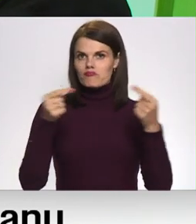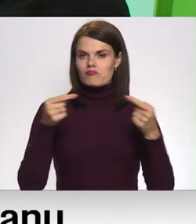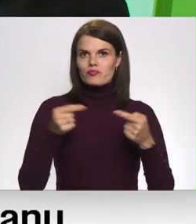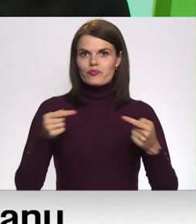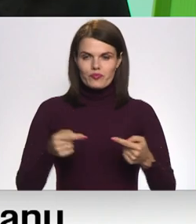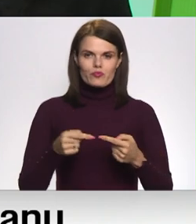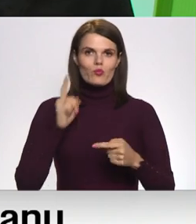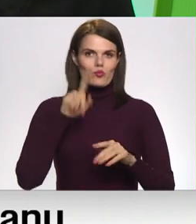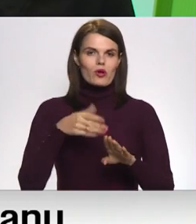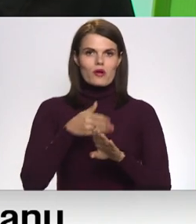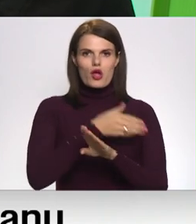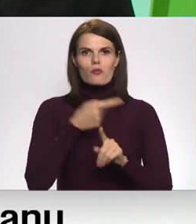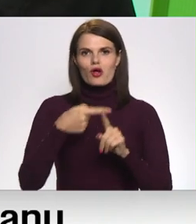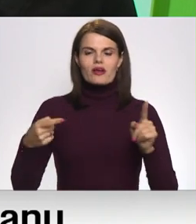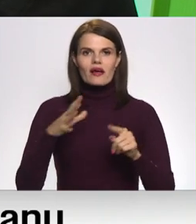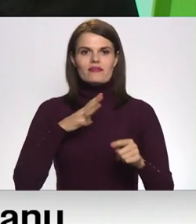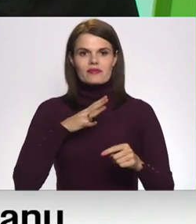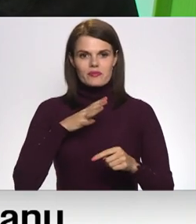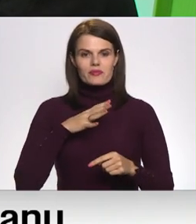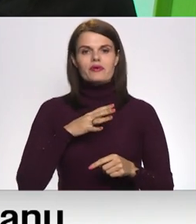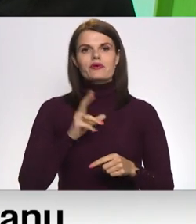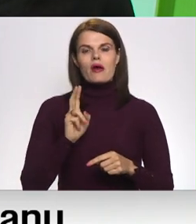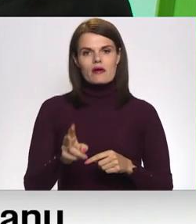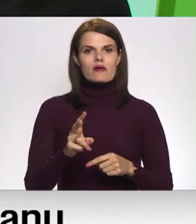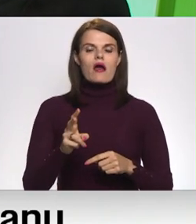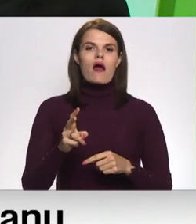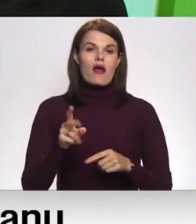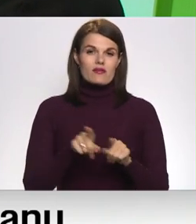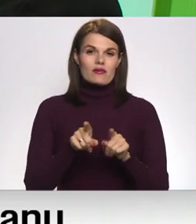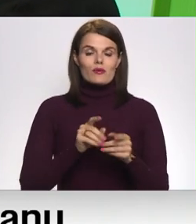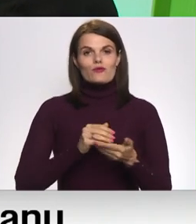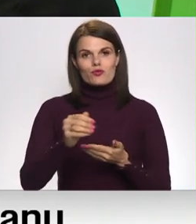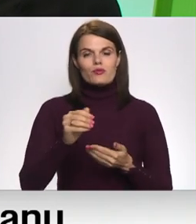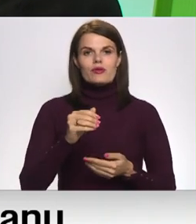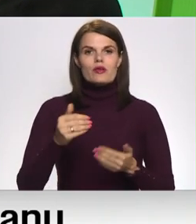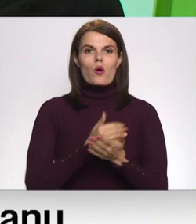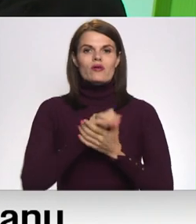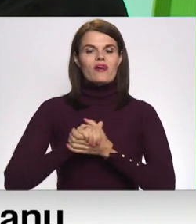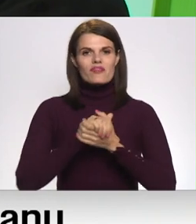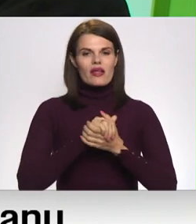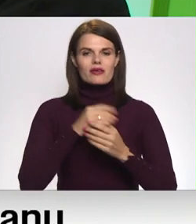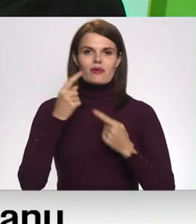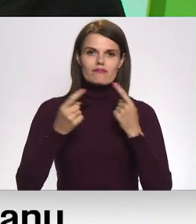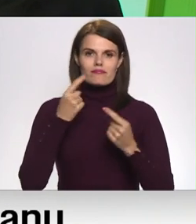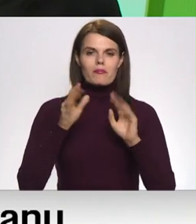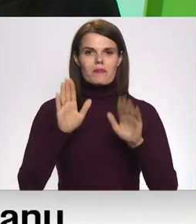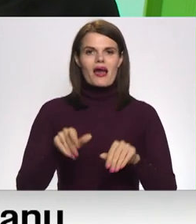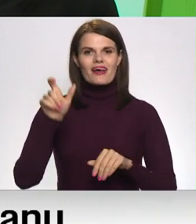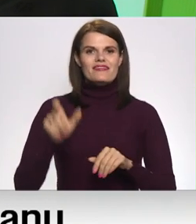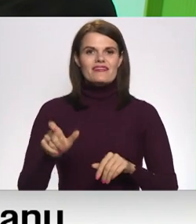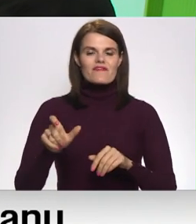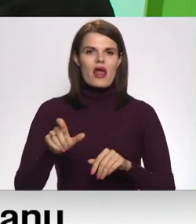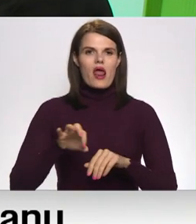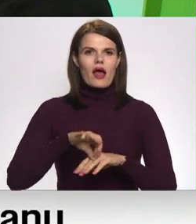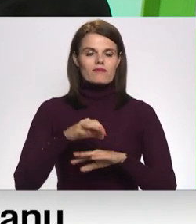no iepriekšējās reizes, protams, Jaunās vienotības atsevišķā pozīcija par Civilās savienības likumu vai par Stambulas konvenciju, bet to mēs šodien